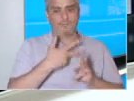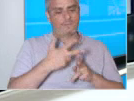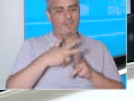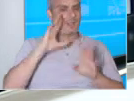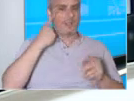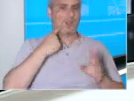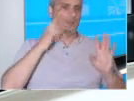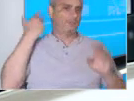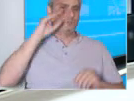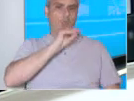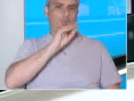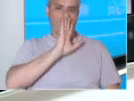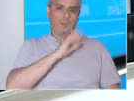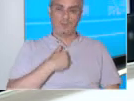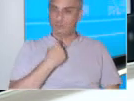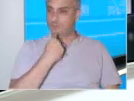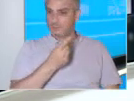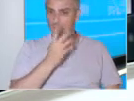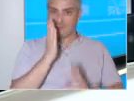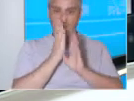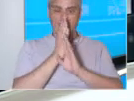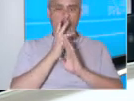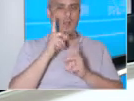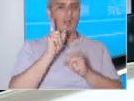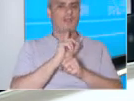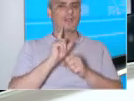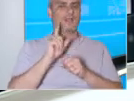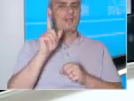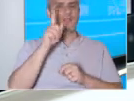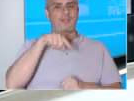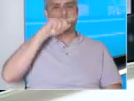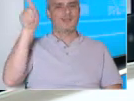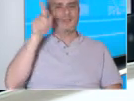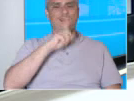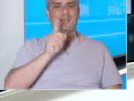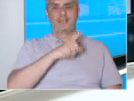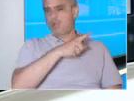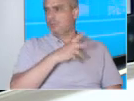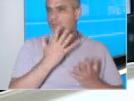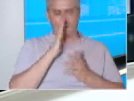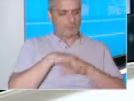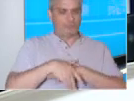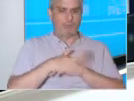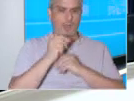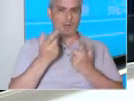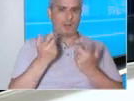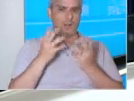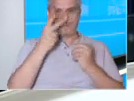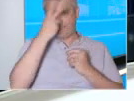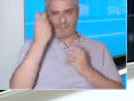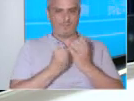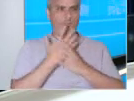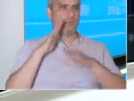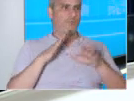לו את חטאי אוסלו. אני רוצה לדבר איתך על טרור הטיקטוק. איך אתה רואה את זה מהזווית של ההשפעה על הליכה עם ערבים